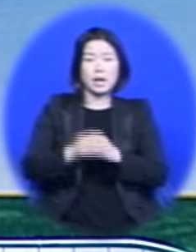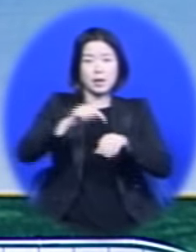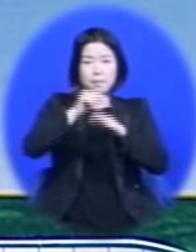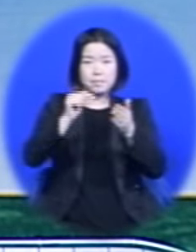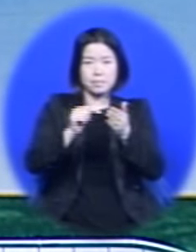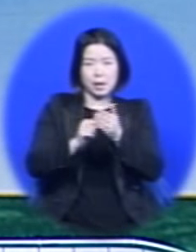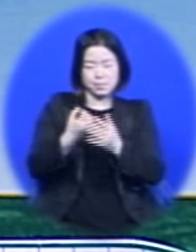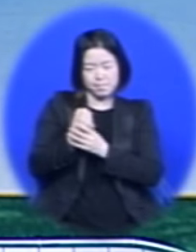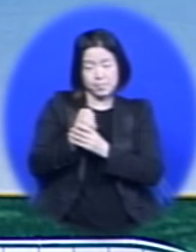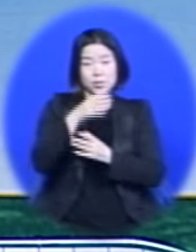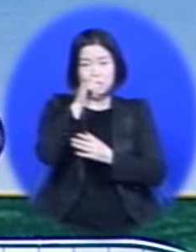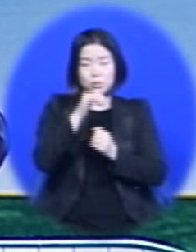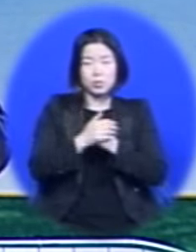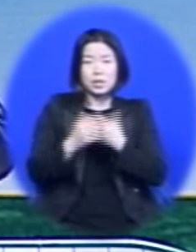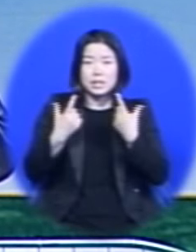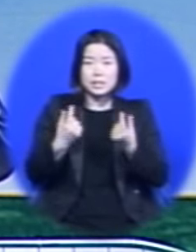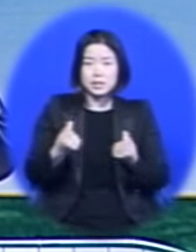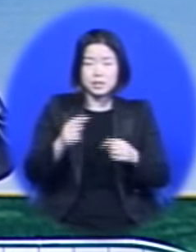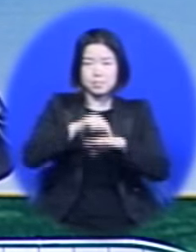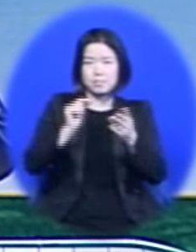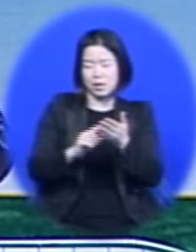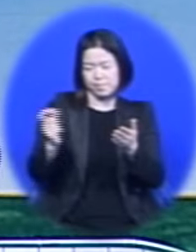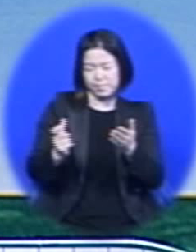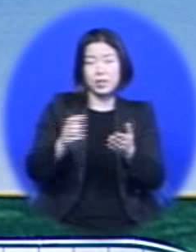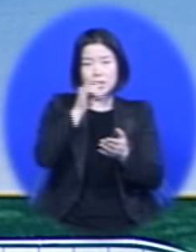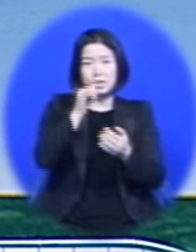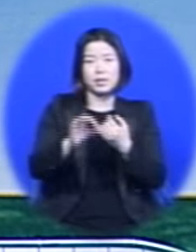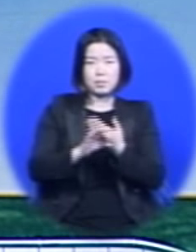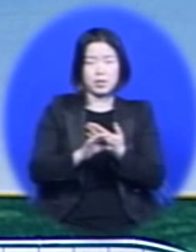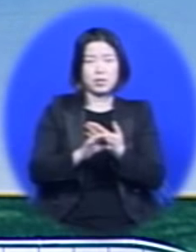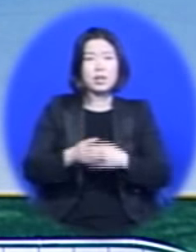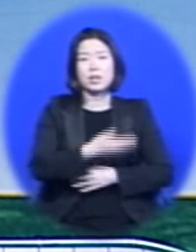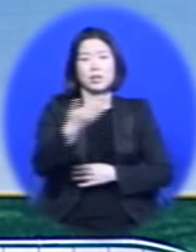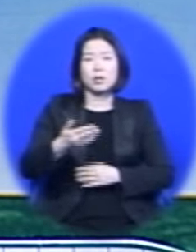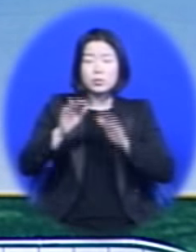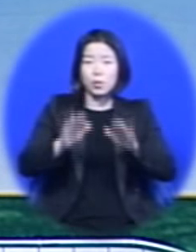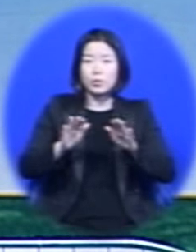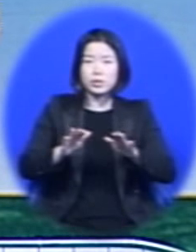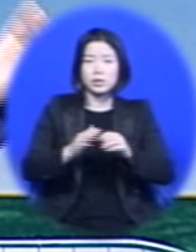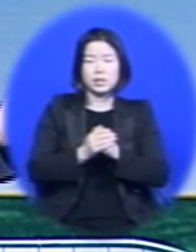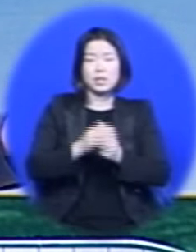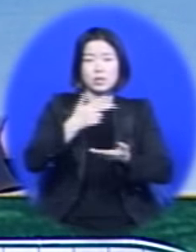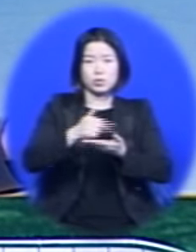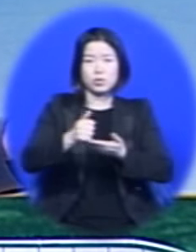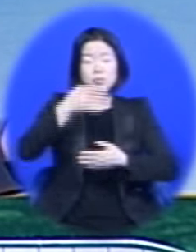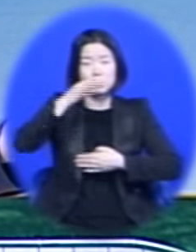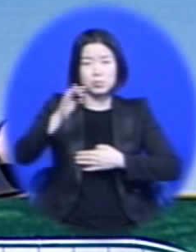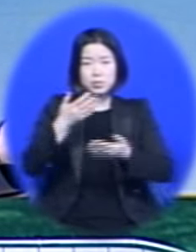마음에 응어리가 있고 여전히 마음이 굳어 있다면 여러분 오늘 주님을